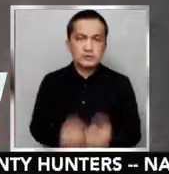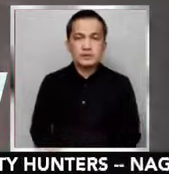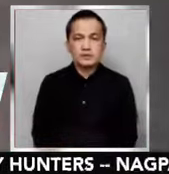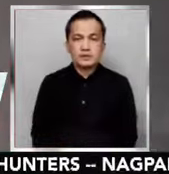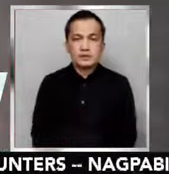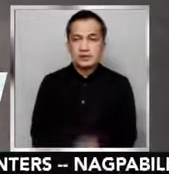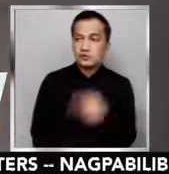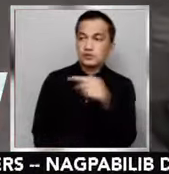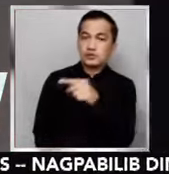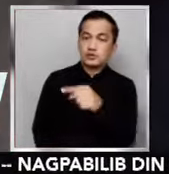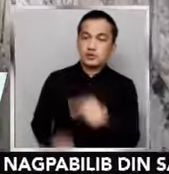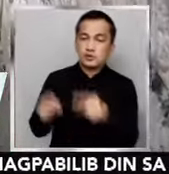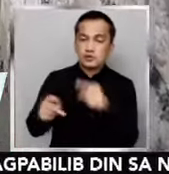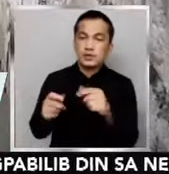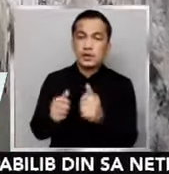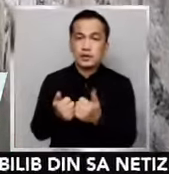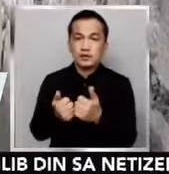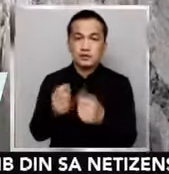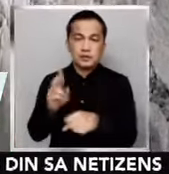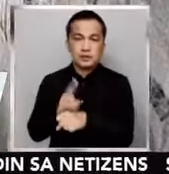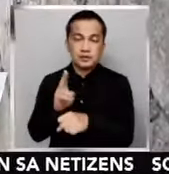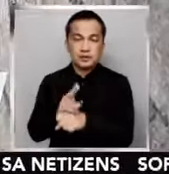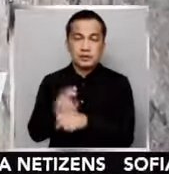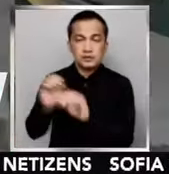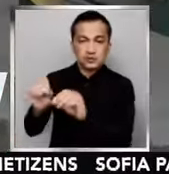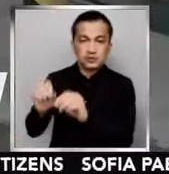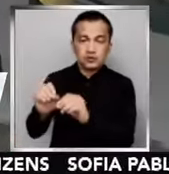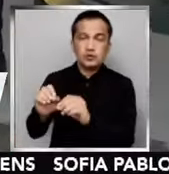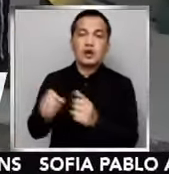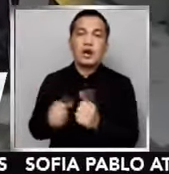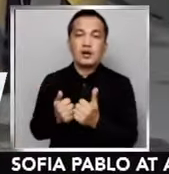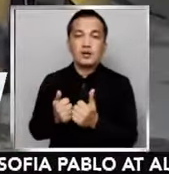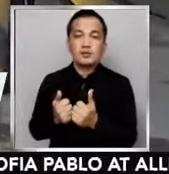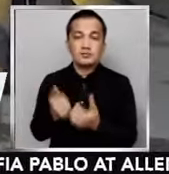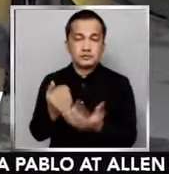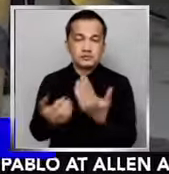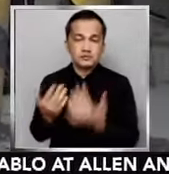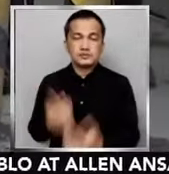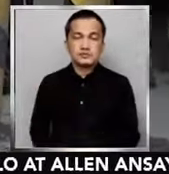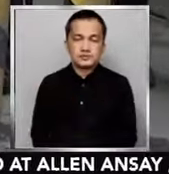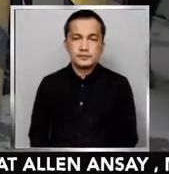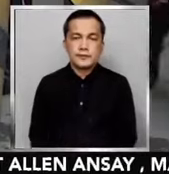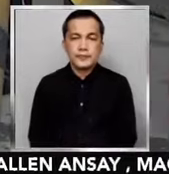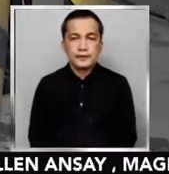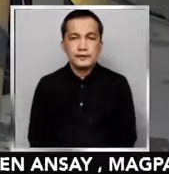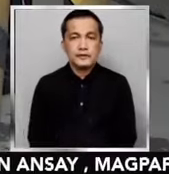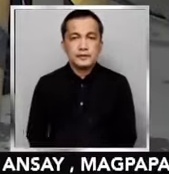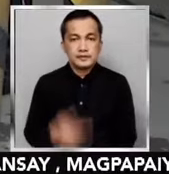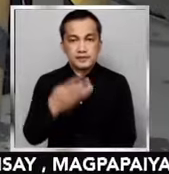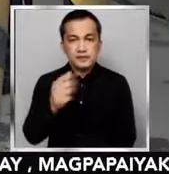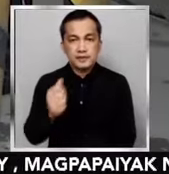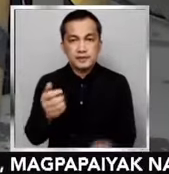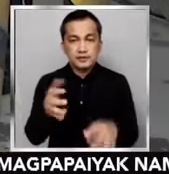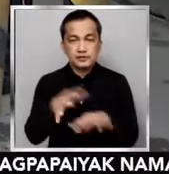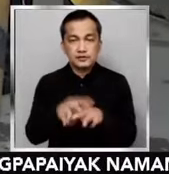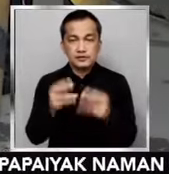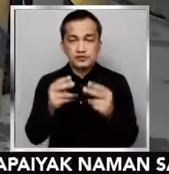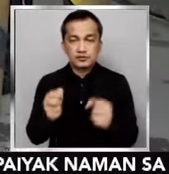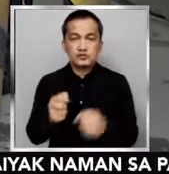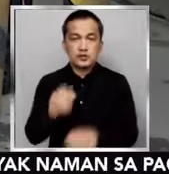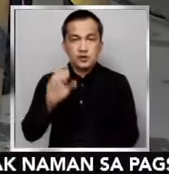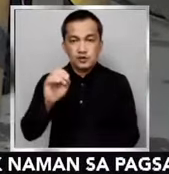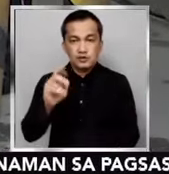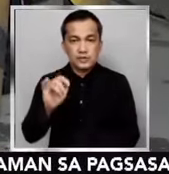presidente kung paano yan gagamitin kung magkasunog para sa GMA integrated news Oscar OA nakatutok